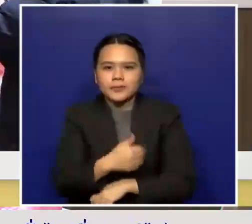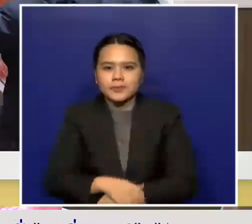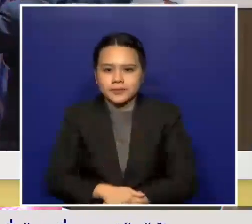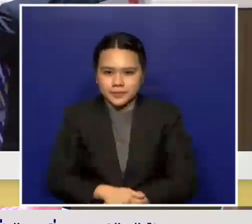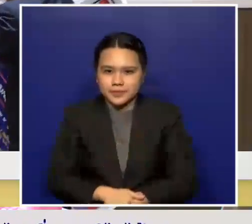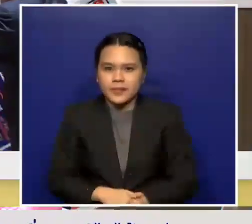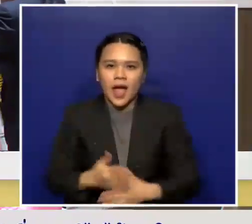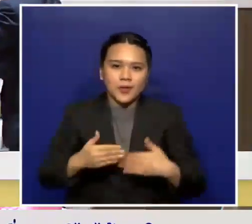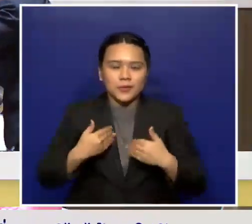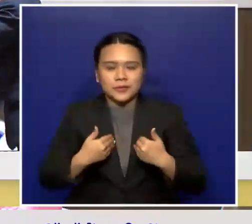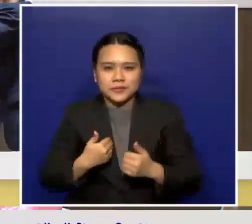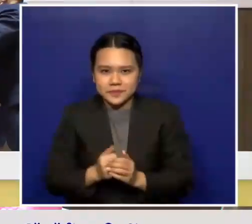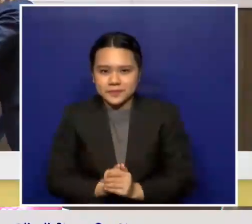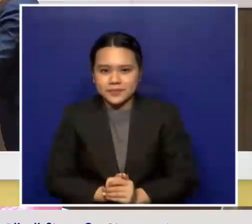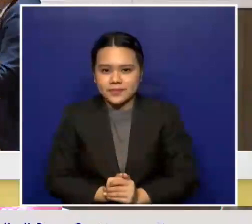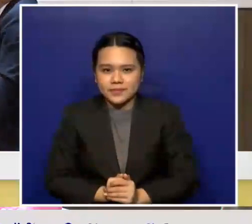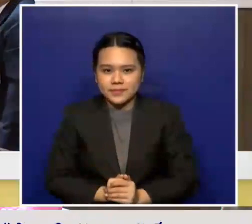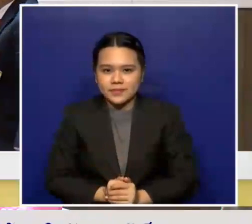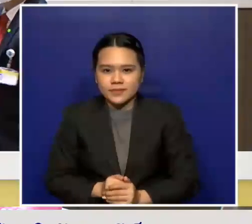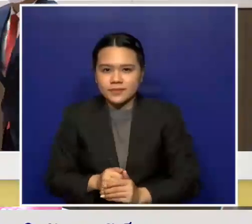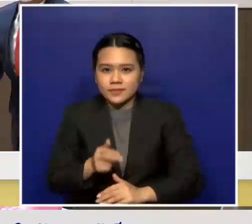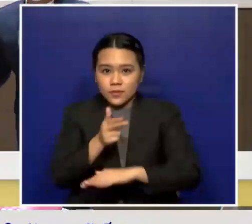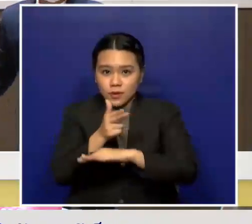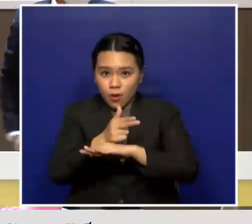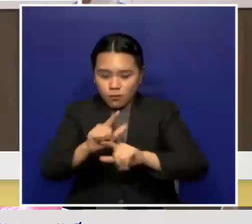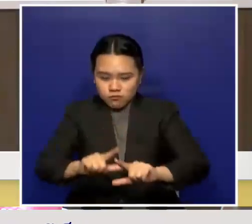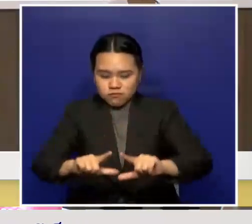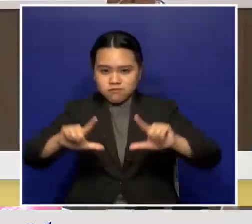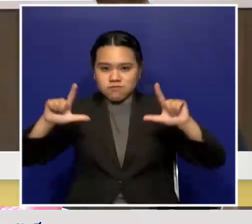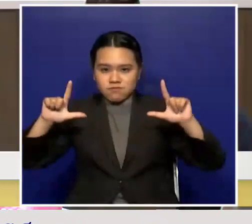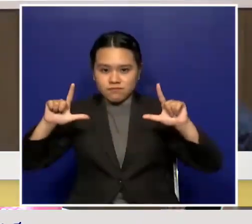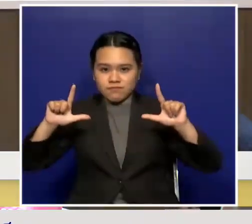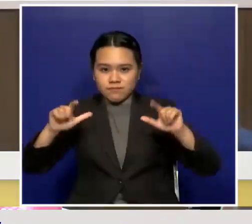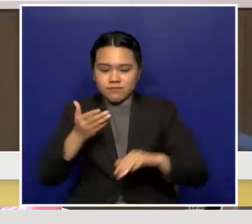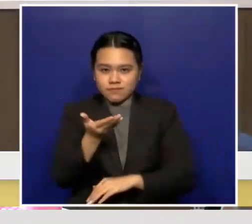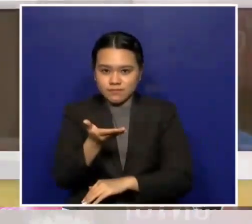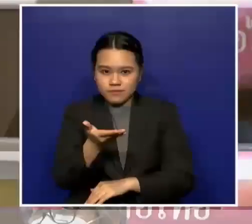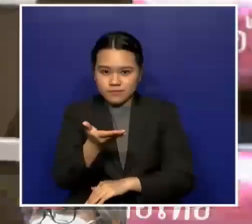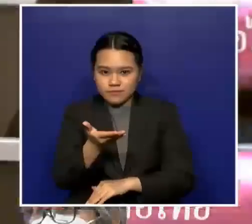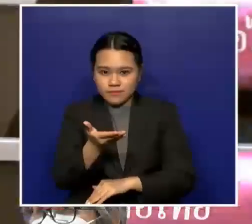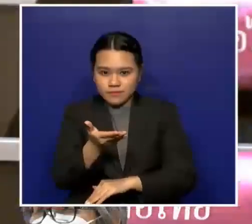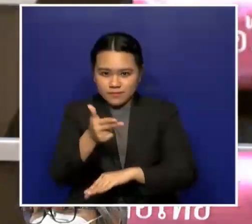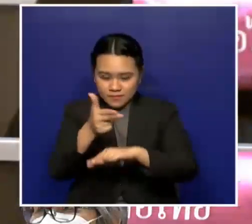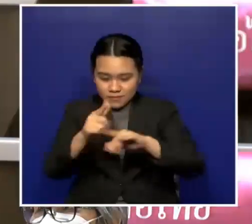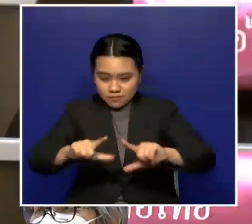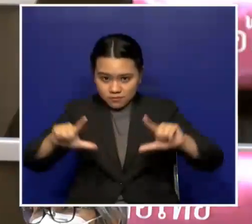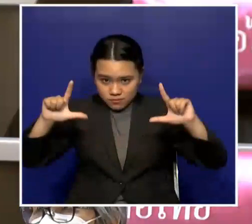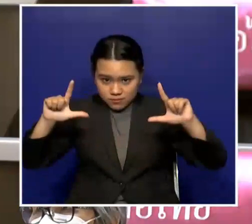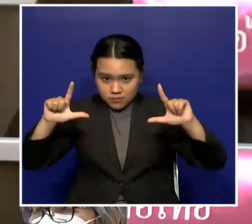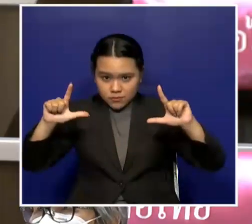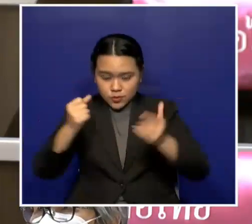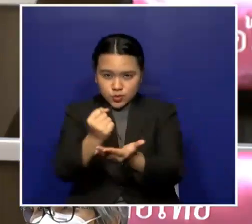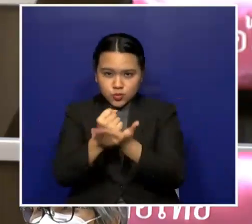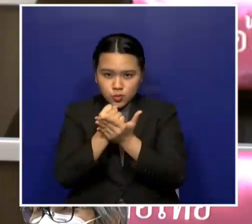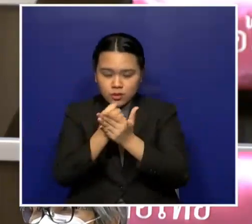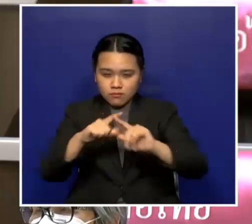มันละกล้องซูมหน่อยนะครับซูมอันนี้หน่อยนะครับกล้องเห็นไหมครับซูมหน่อยนะครับนี่